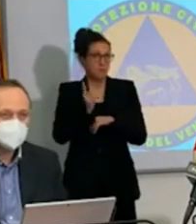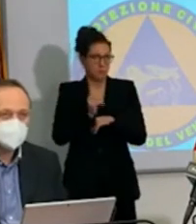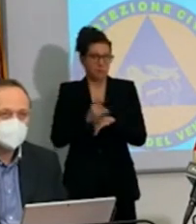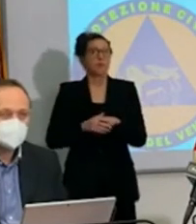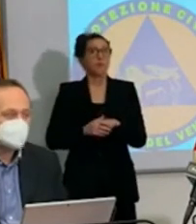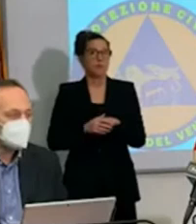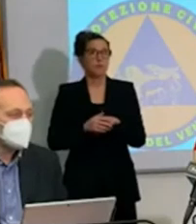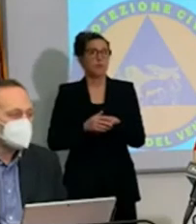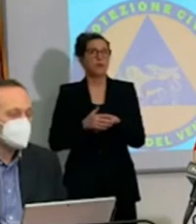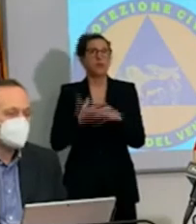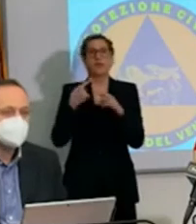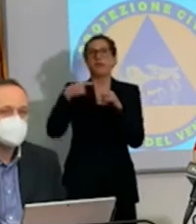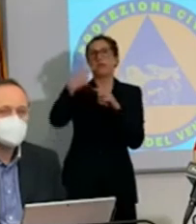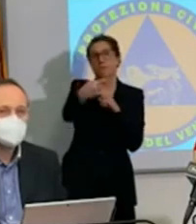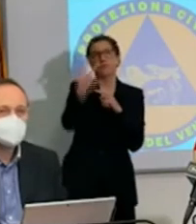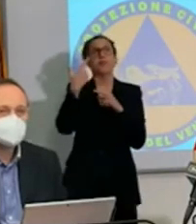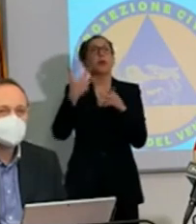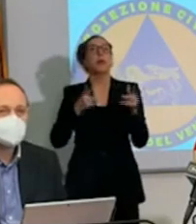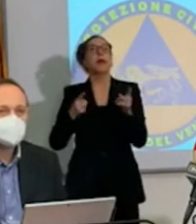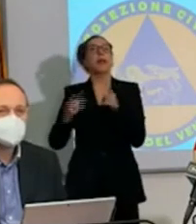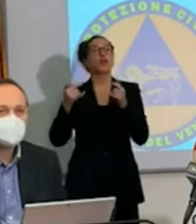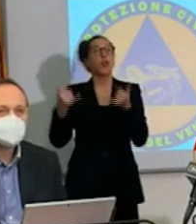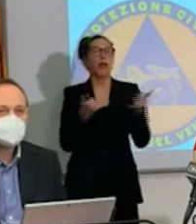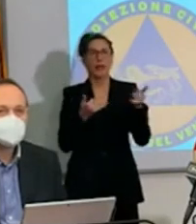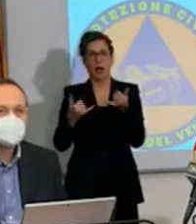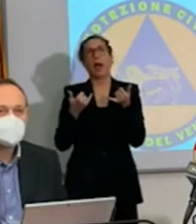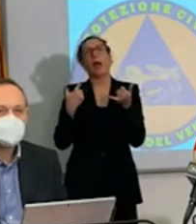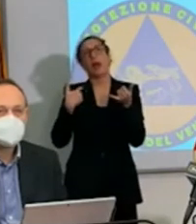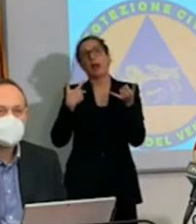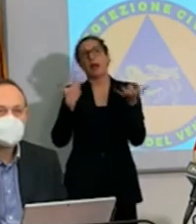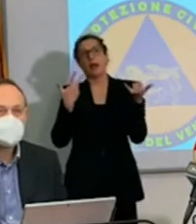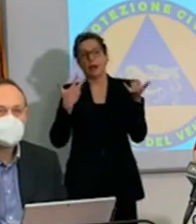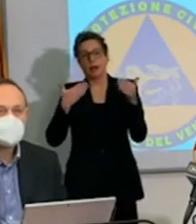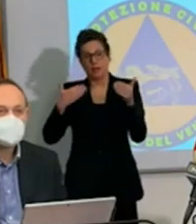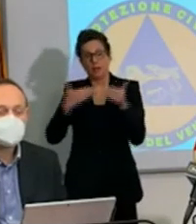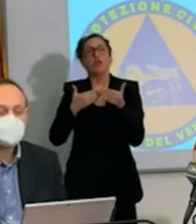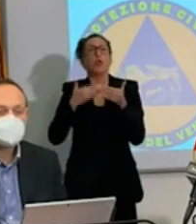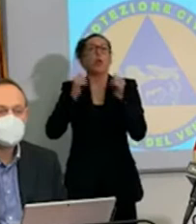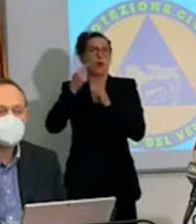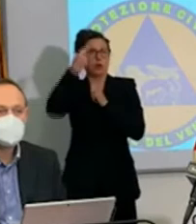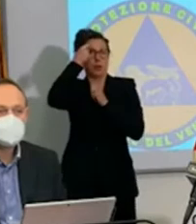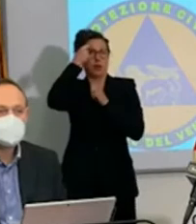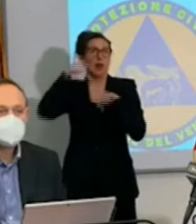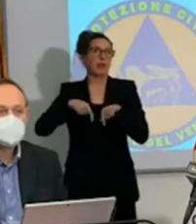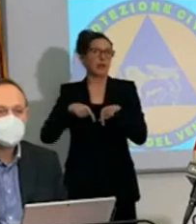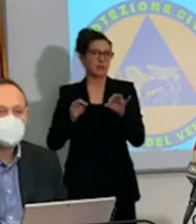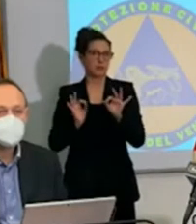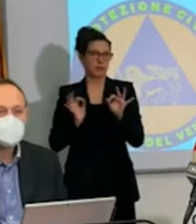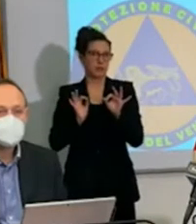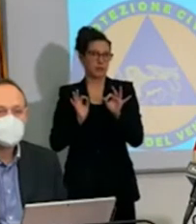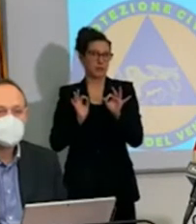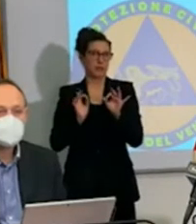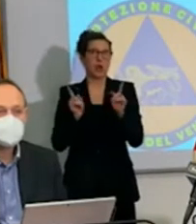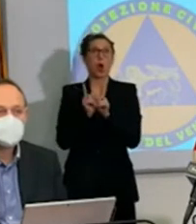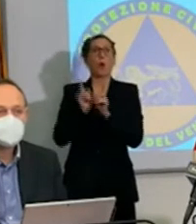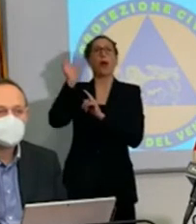come sarà cioè qui qui siamo oltre le previsioni del tempo no qua siamo veramente in un ambito nel quale voi